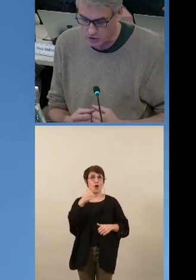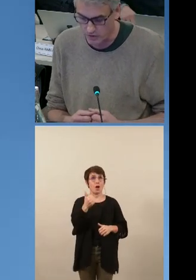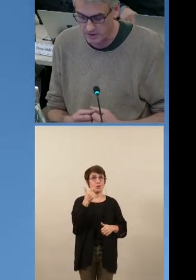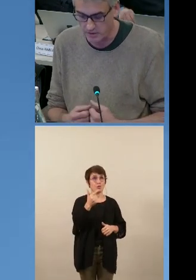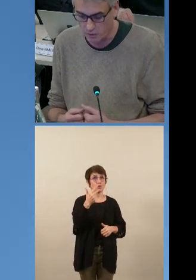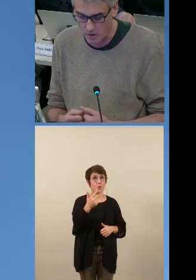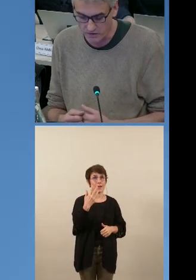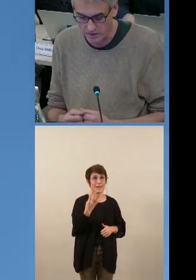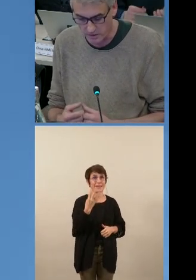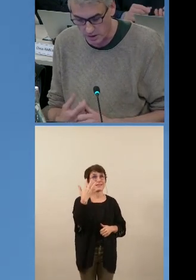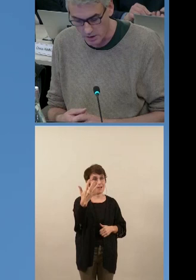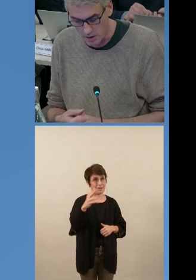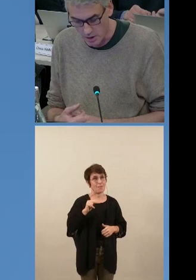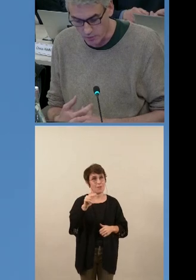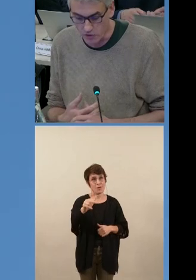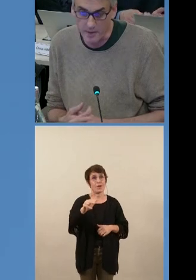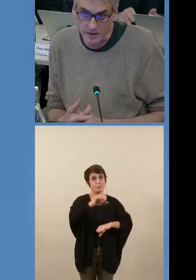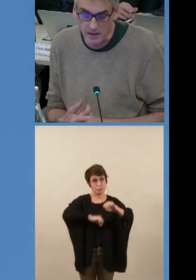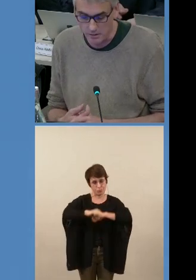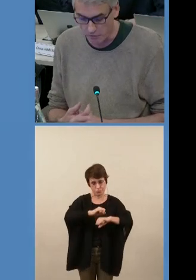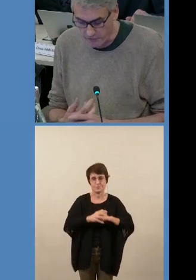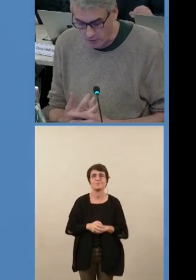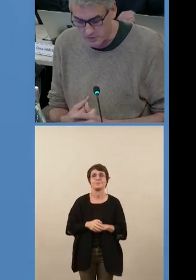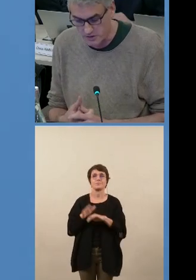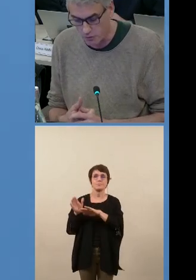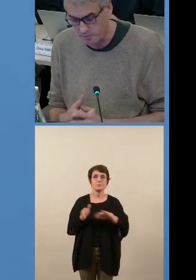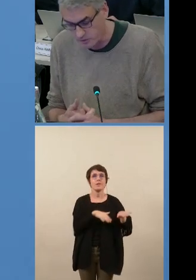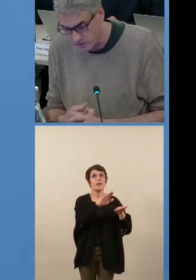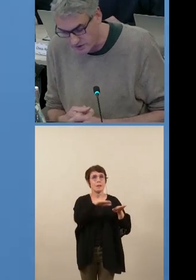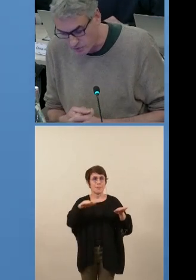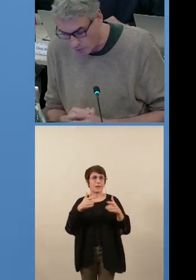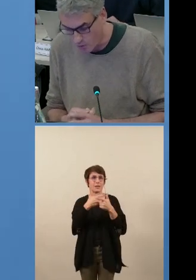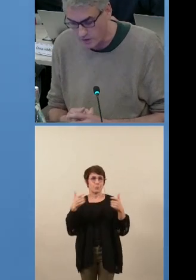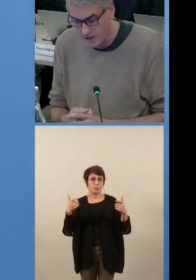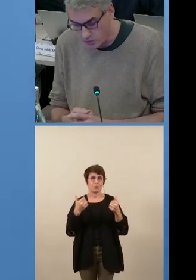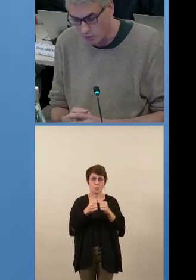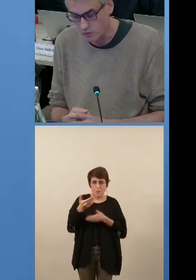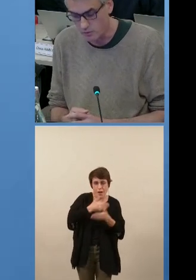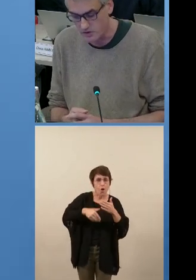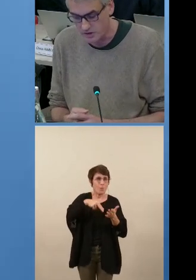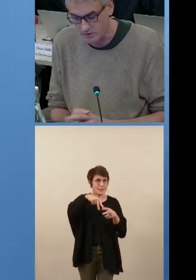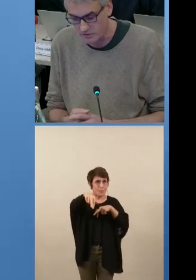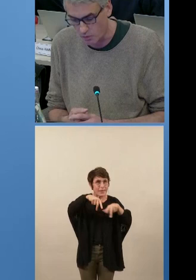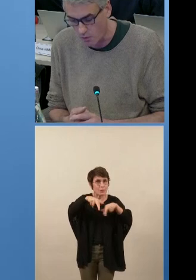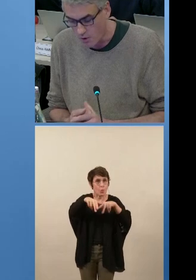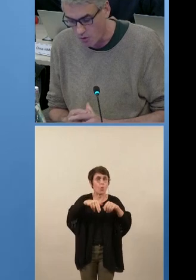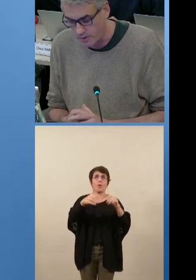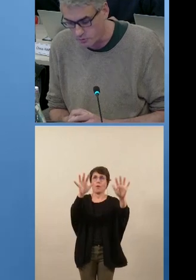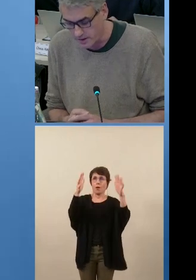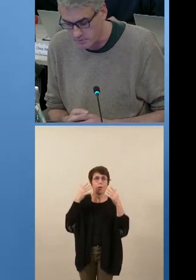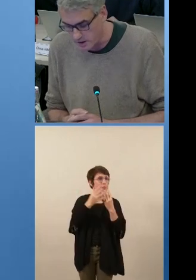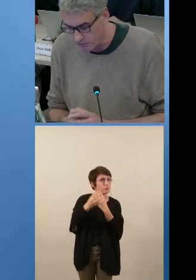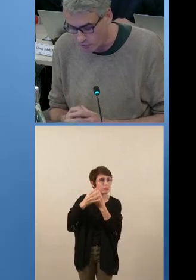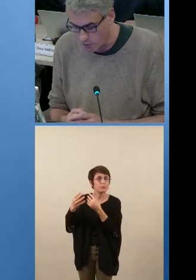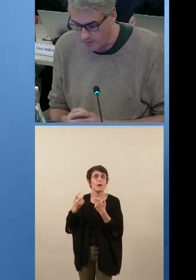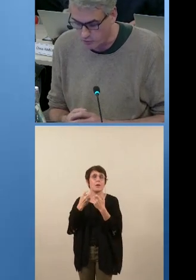et Chorier qui seront ainsi traités plusieurs parkings vont faire l'objet de piétonnisation et donc de végétalisation on parle du